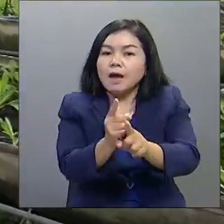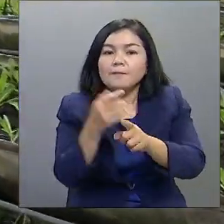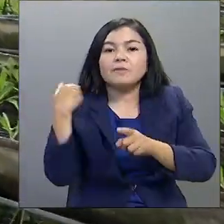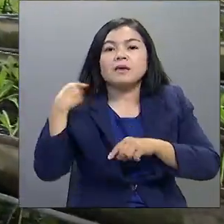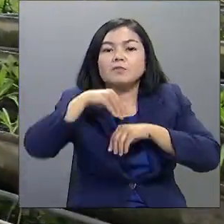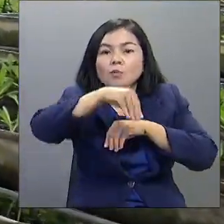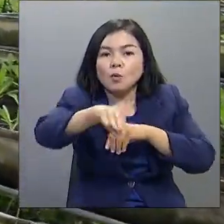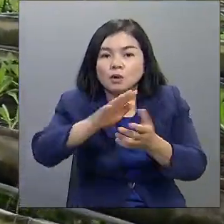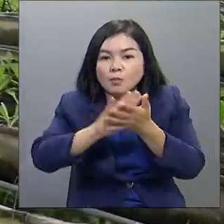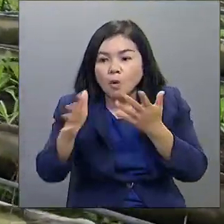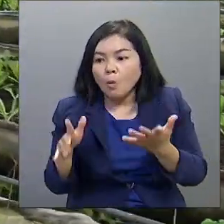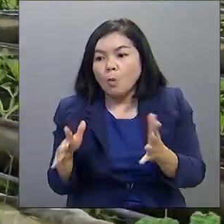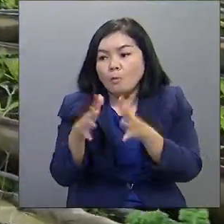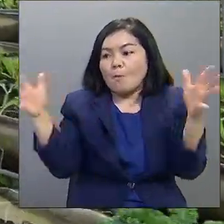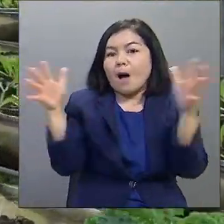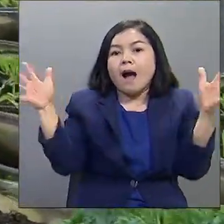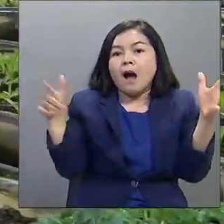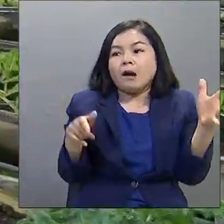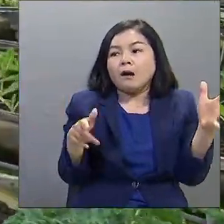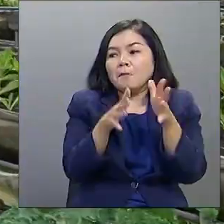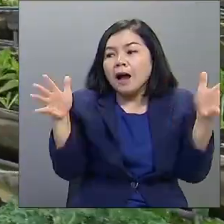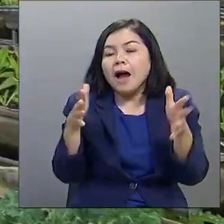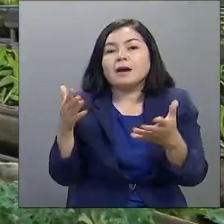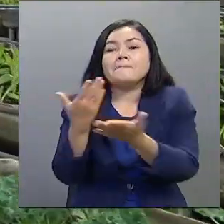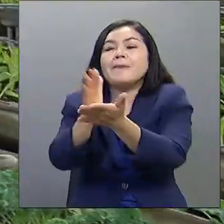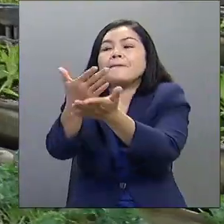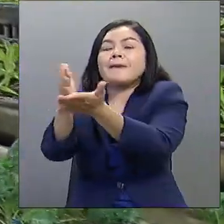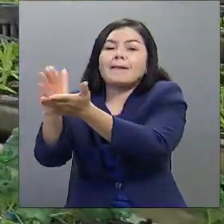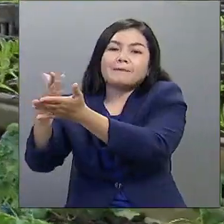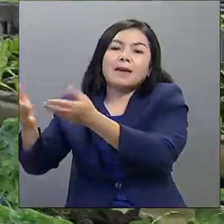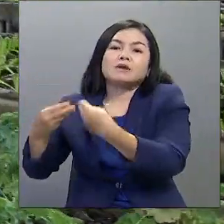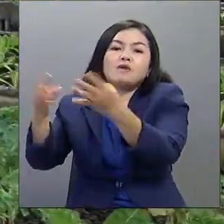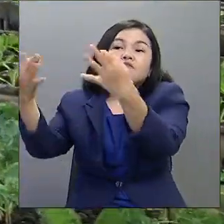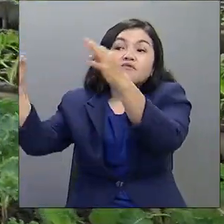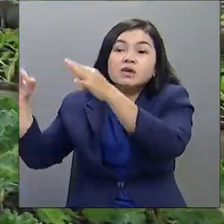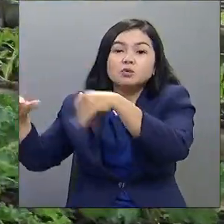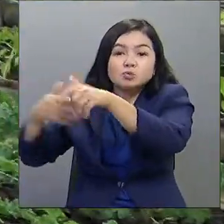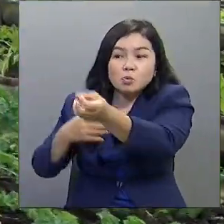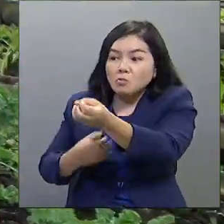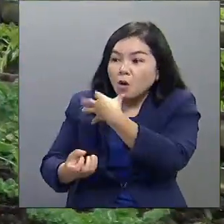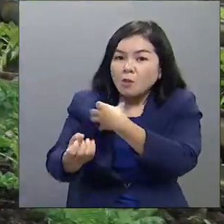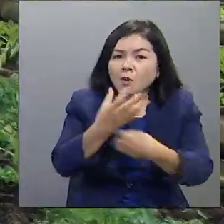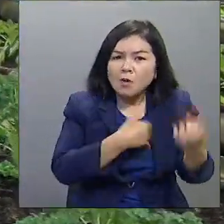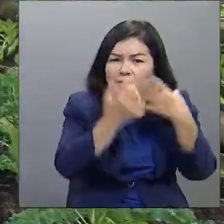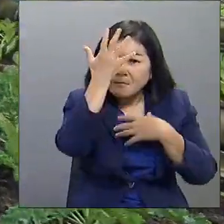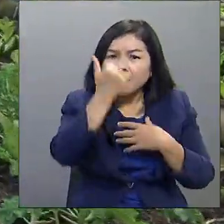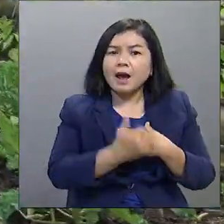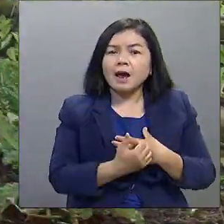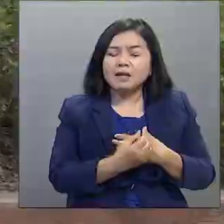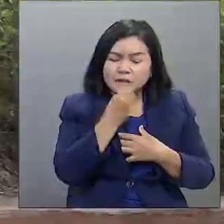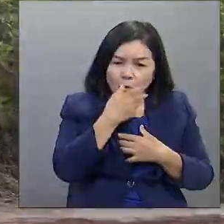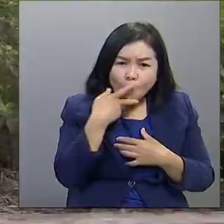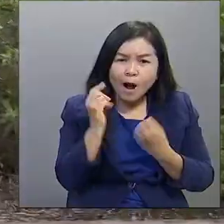กลายเป็นว่าเราทานไม่ทันก็เลยเอาไปแจกเพื่อนบ้านใกล้เคียงจนทุกคนชมอะค่ะว่าทำไมถั่วฝักยาวหวาน